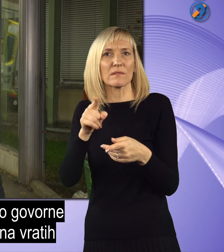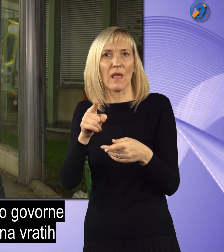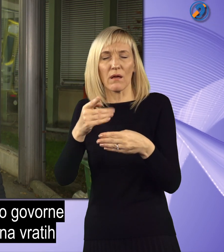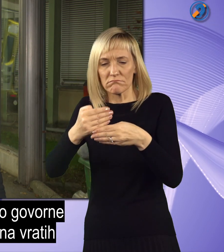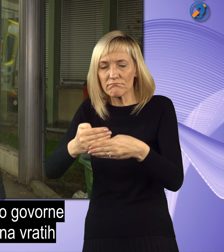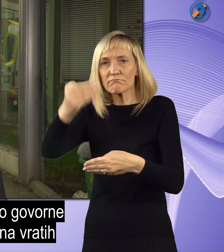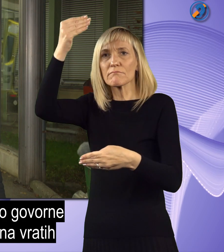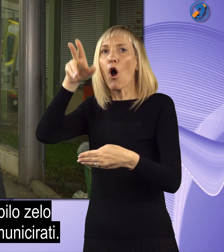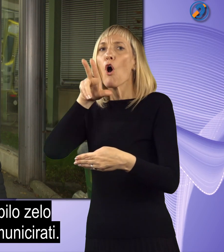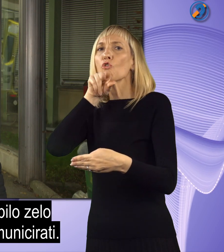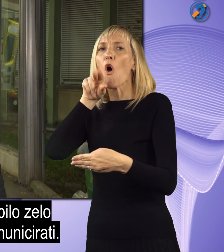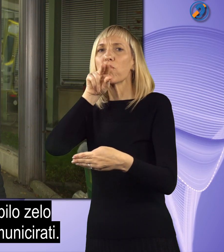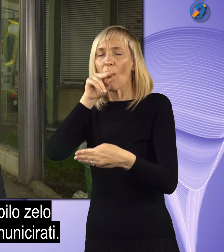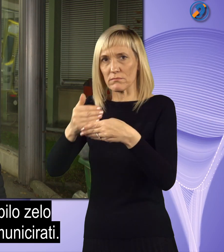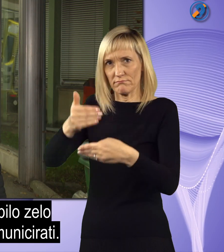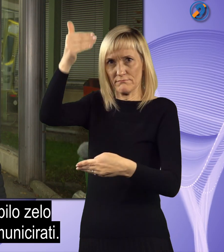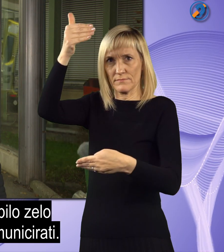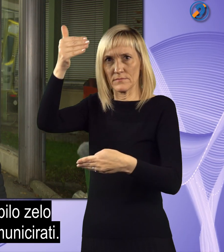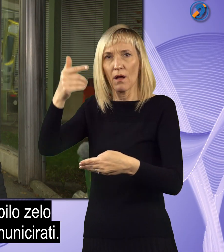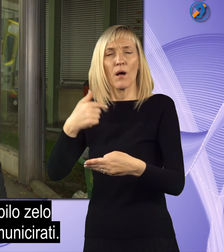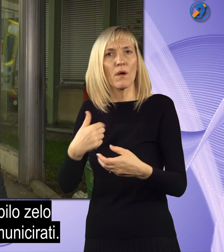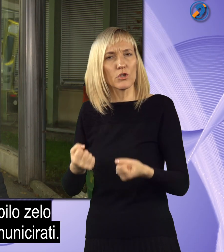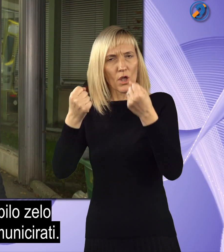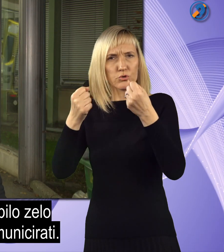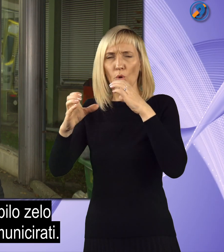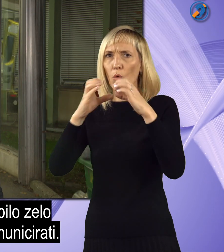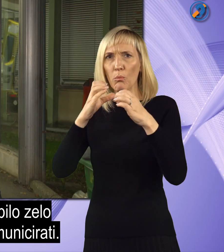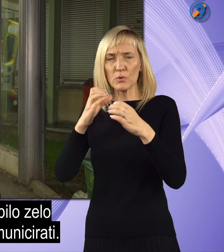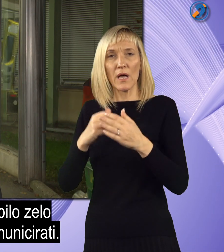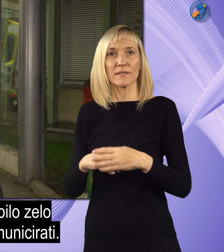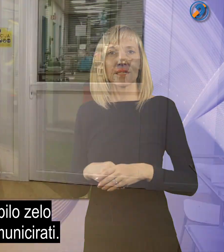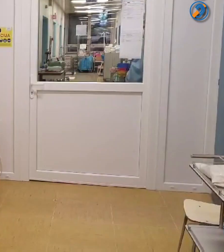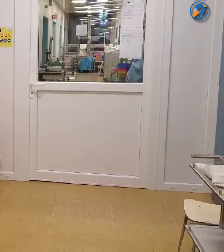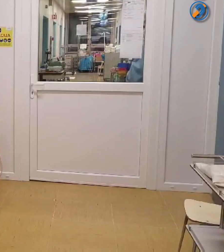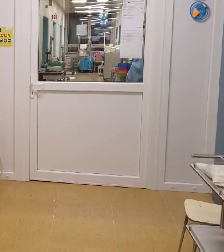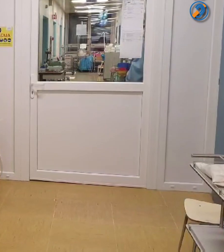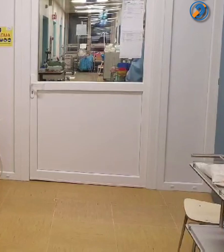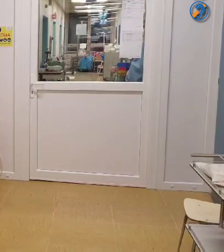naprave na vratih in mi je bilo zelo težko že sploh komunicirati.